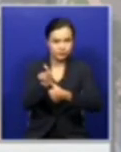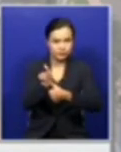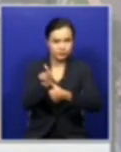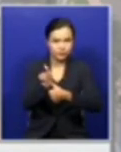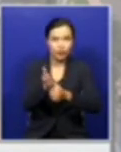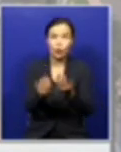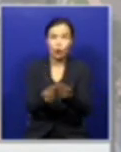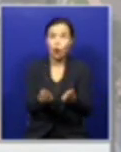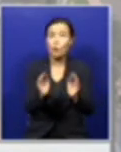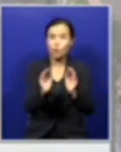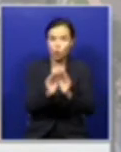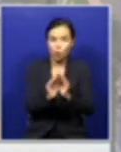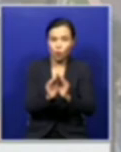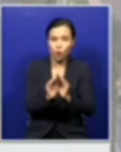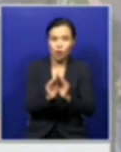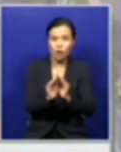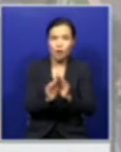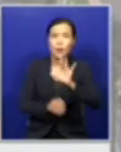วเรือนนี่